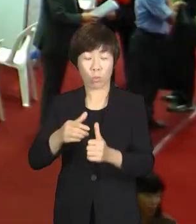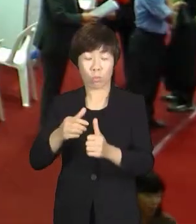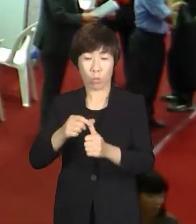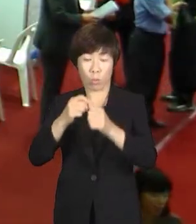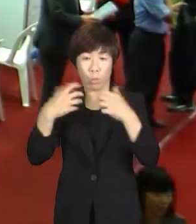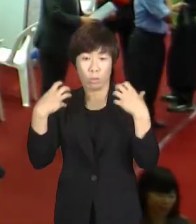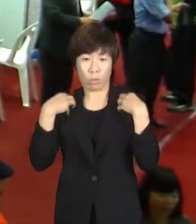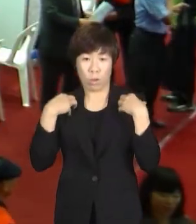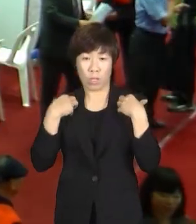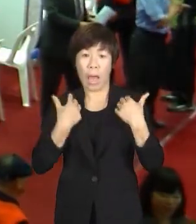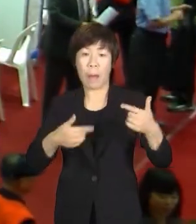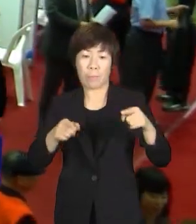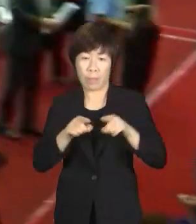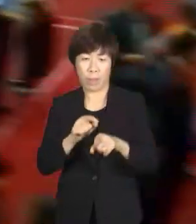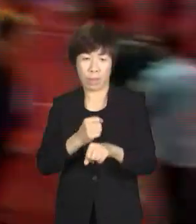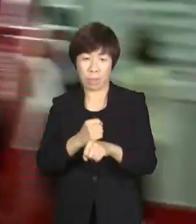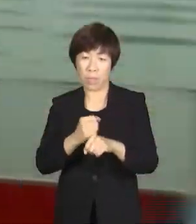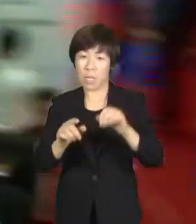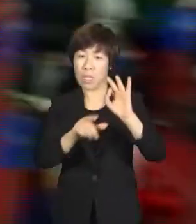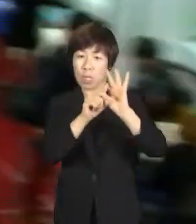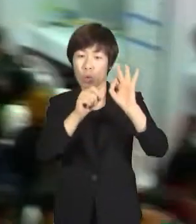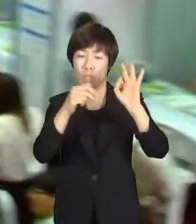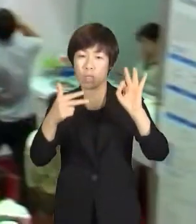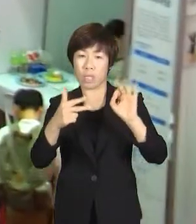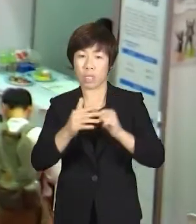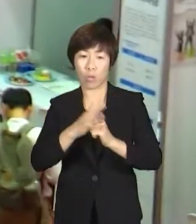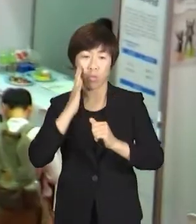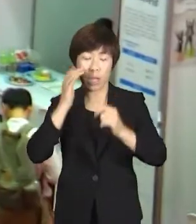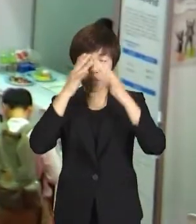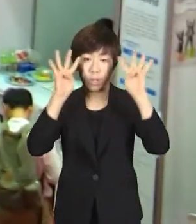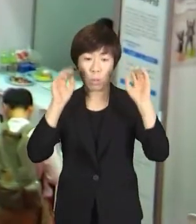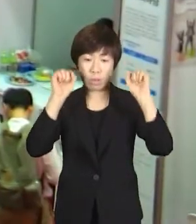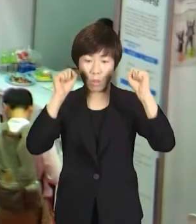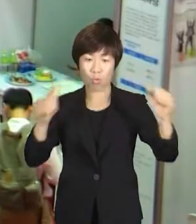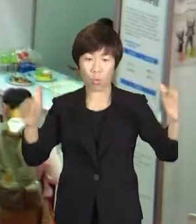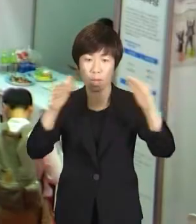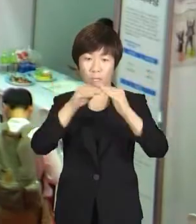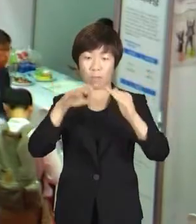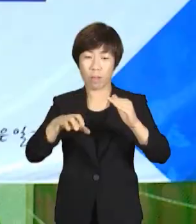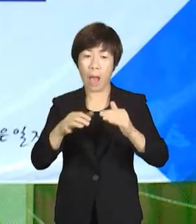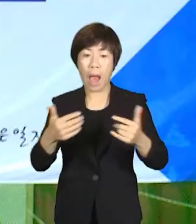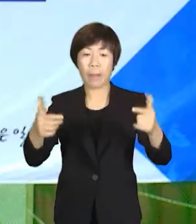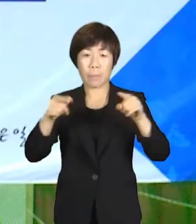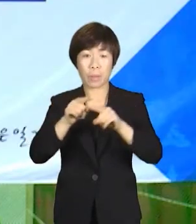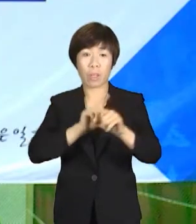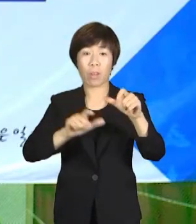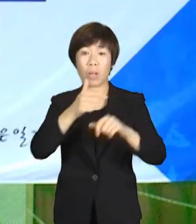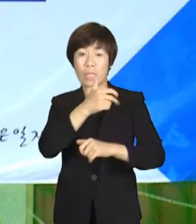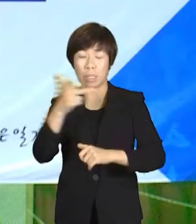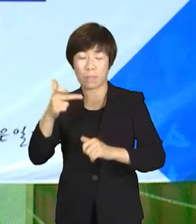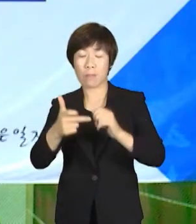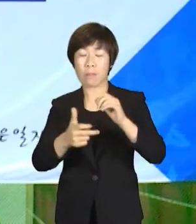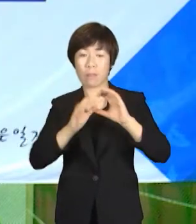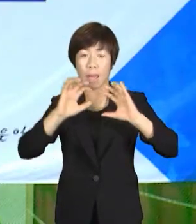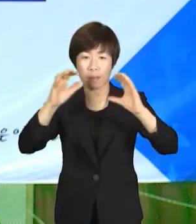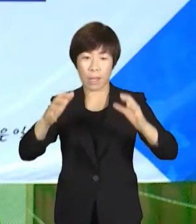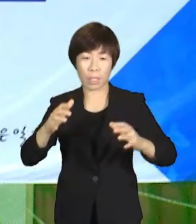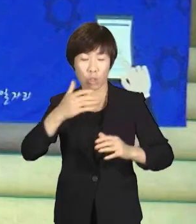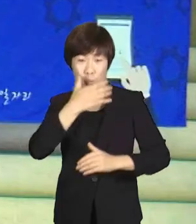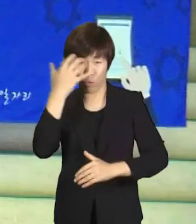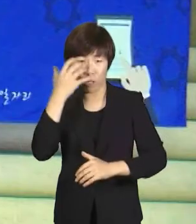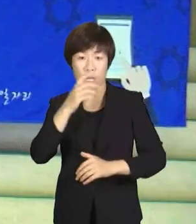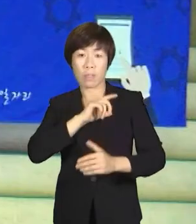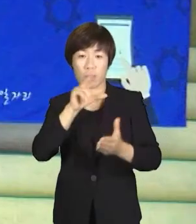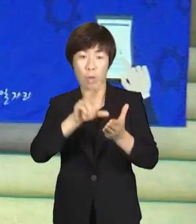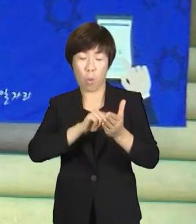힘을 모았습니다. 지난 10월 7일 울산대학교 체육관에서 함께 더 큰 세상을 꿈꾸다라는 슬로건 아래